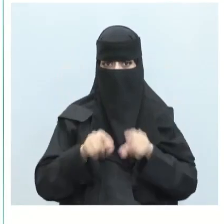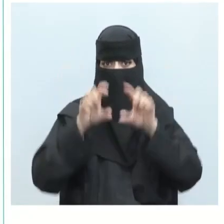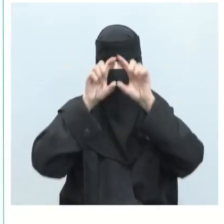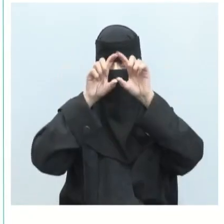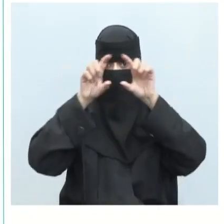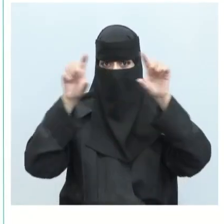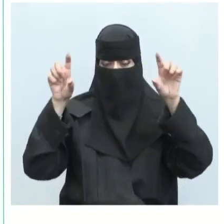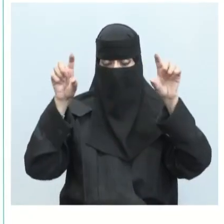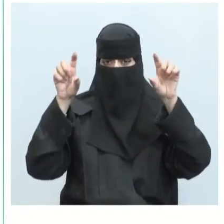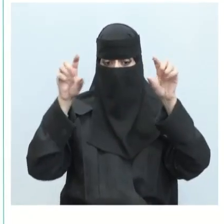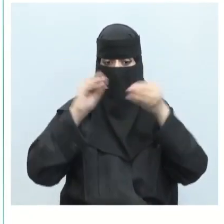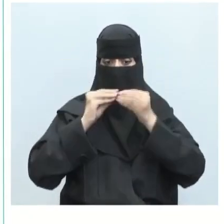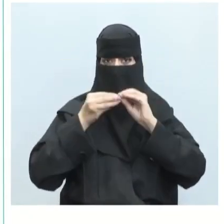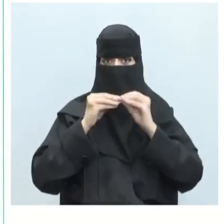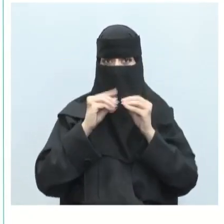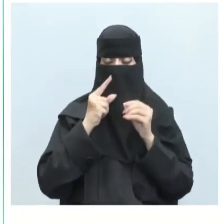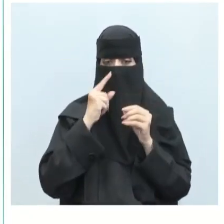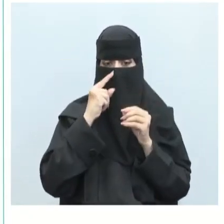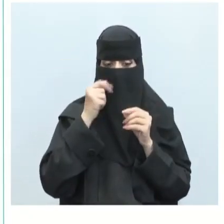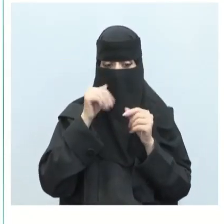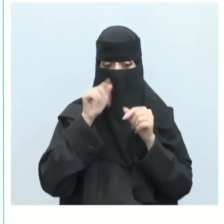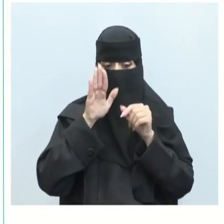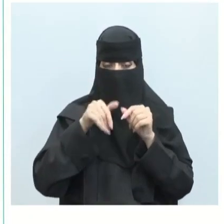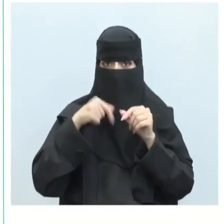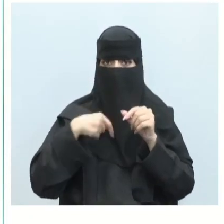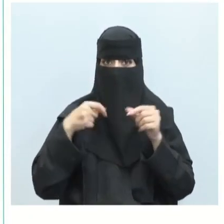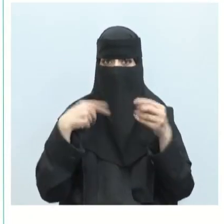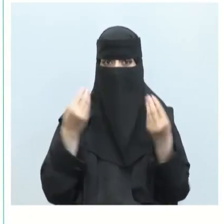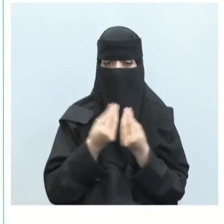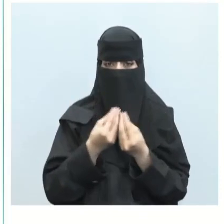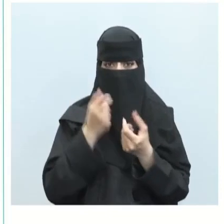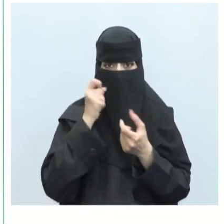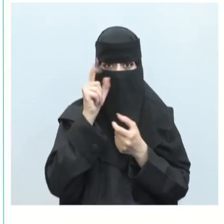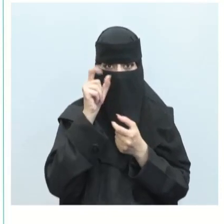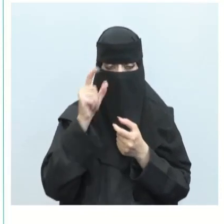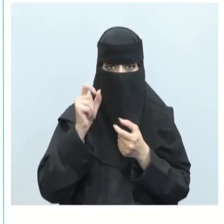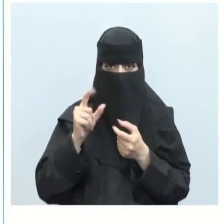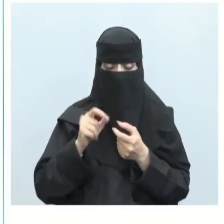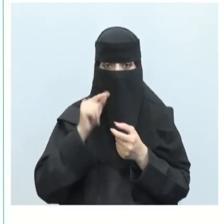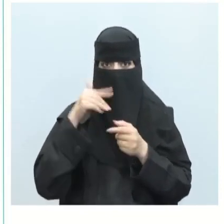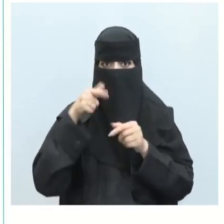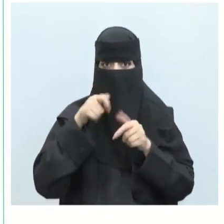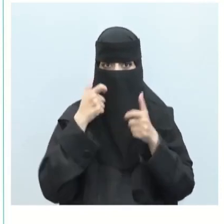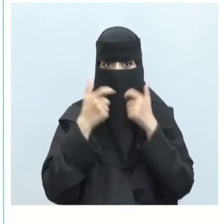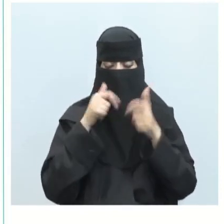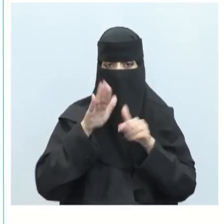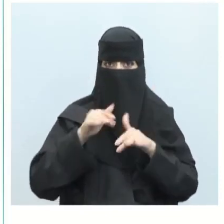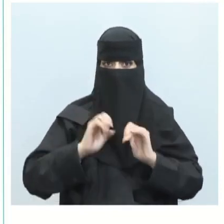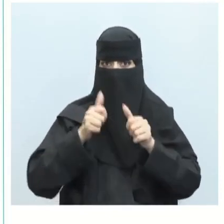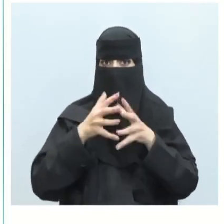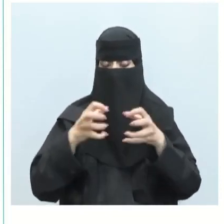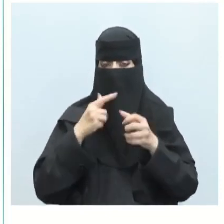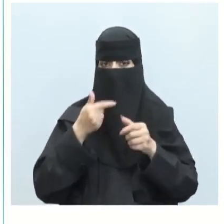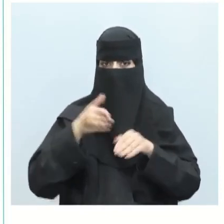الشاشه كما كما شاهدنا سابقا حيث تحتوي على مجموعه من التحذيرات تقوم في هذه التحذيرات هناك